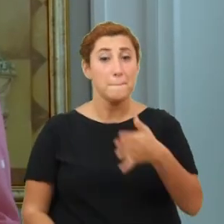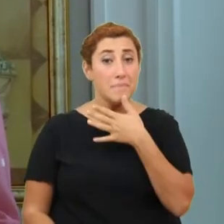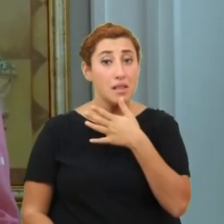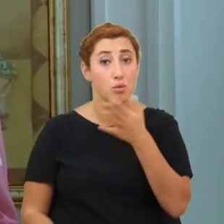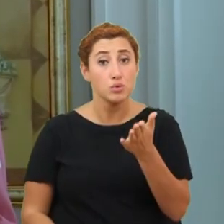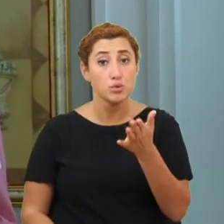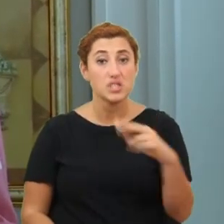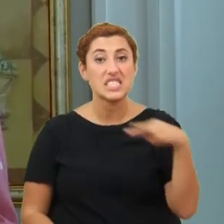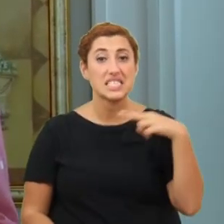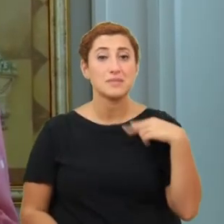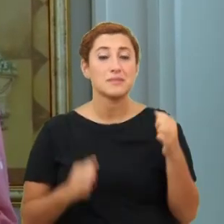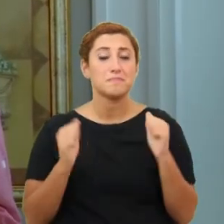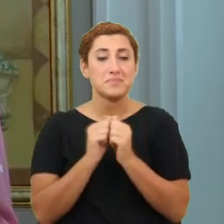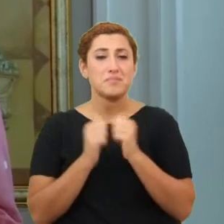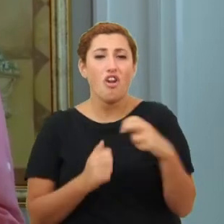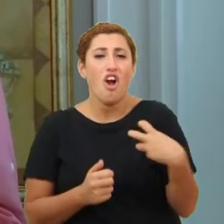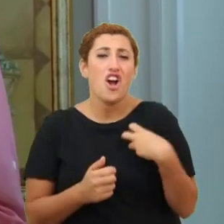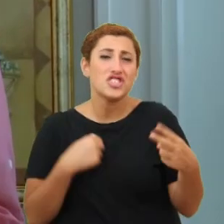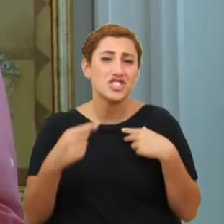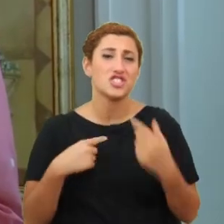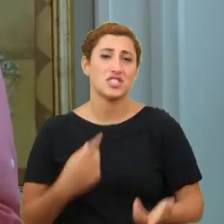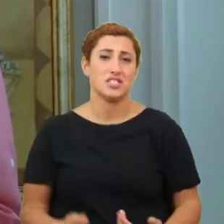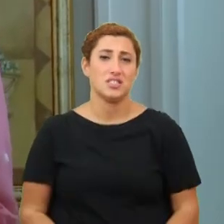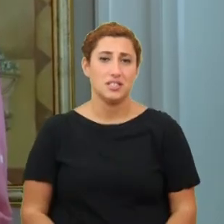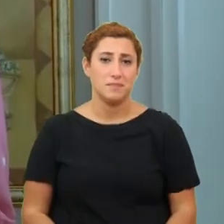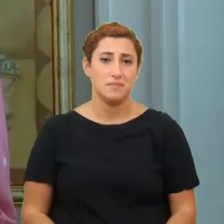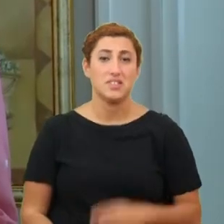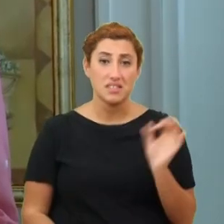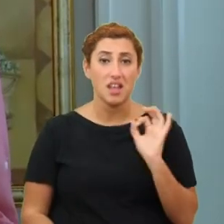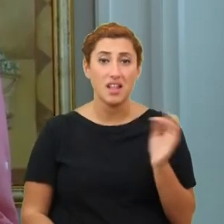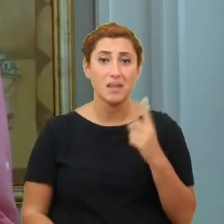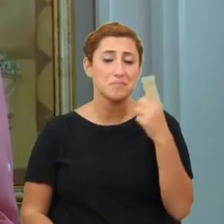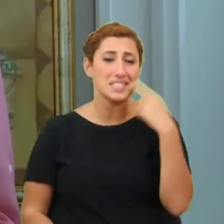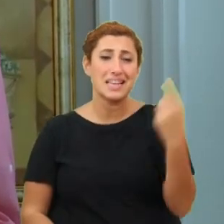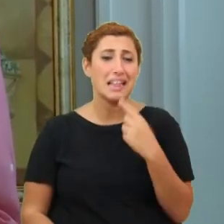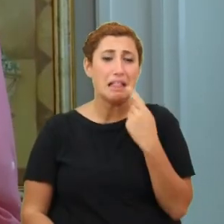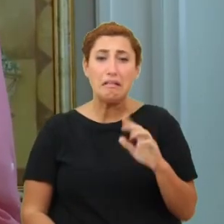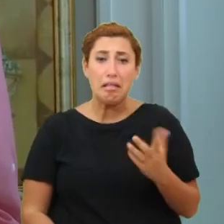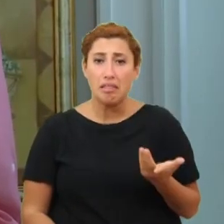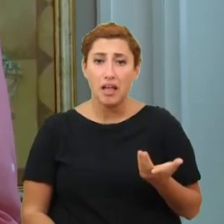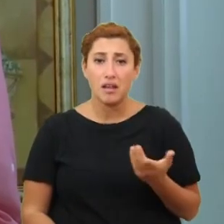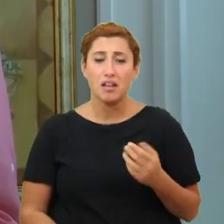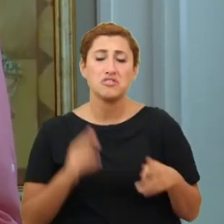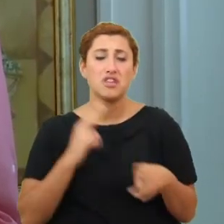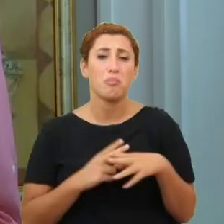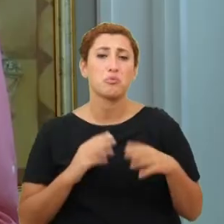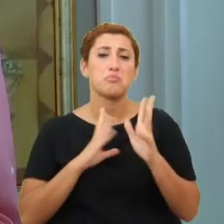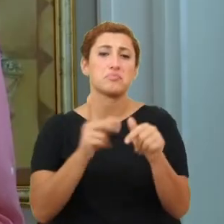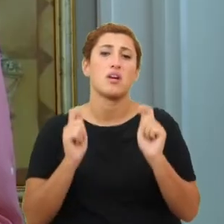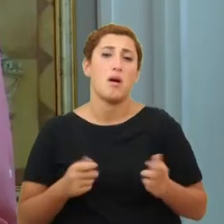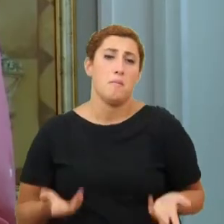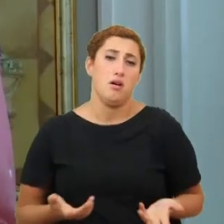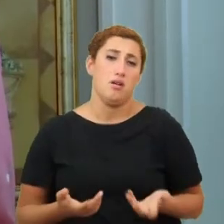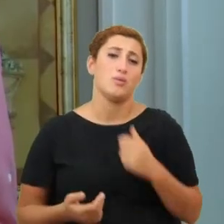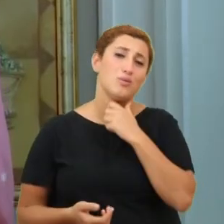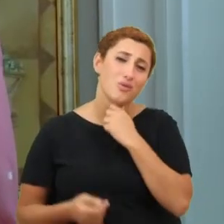biliyorsun, ikimiz de birbirimize aşığız. Zaten bir yıl dediğin nedir ki? Göz açıp kapayana kadar geçer